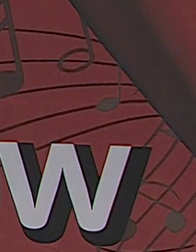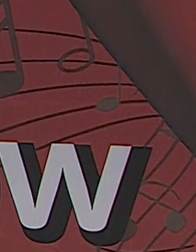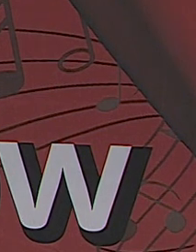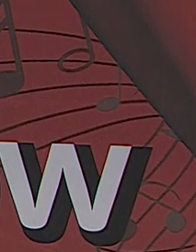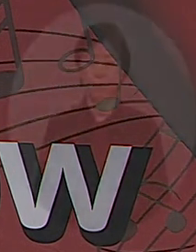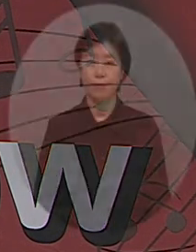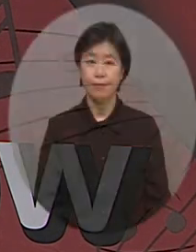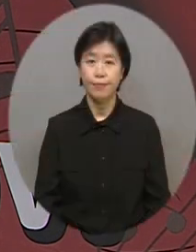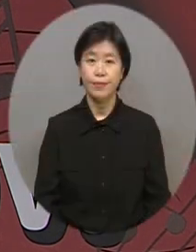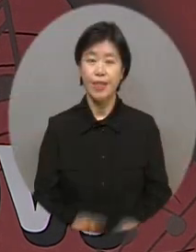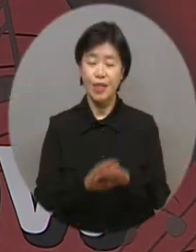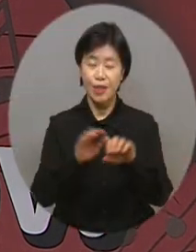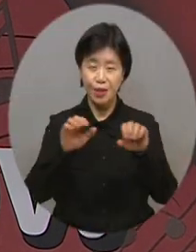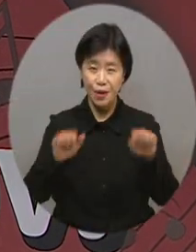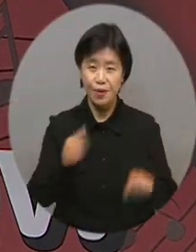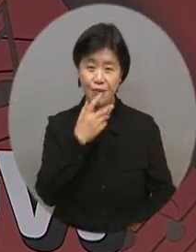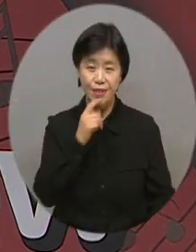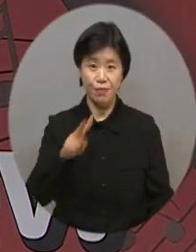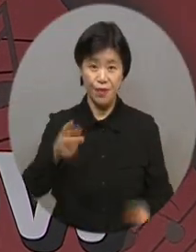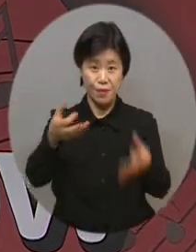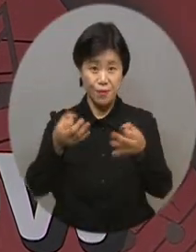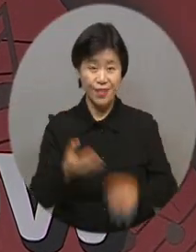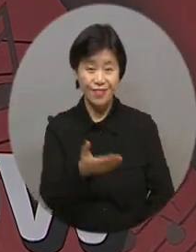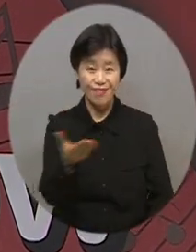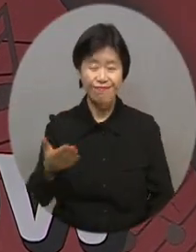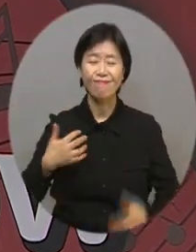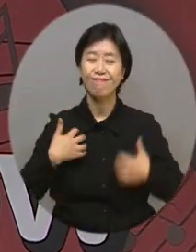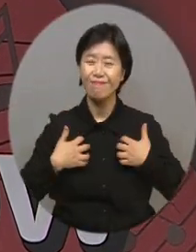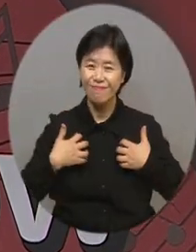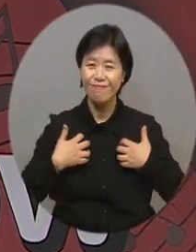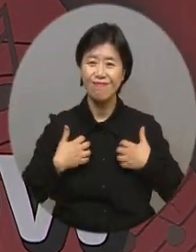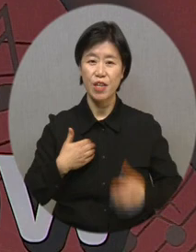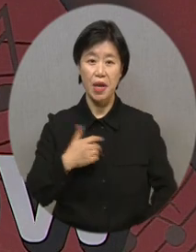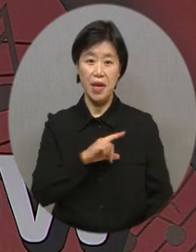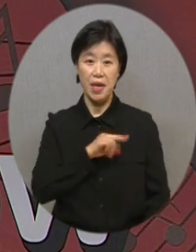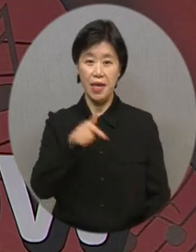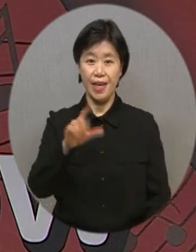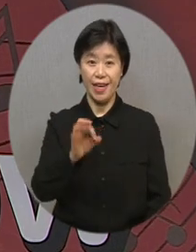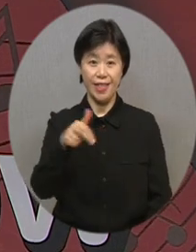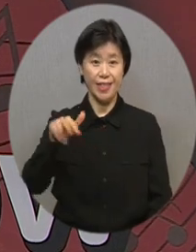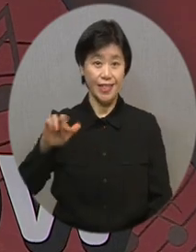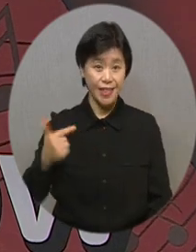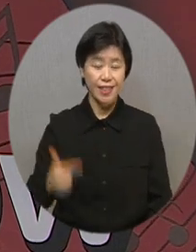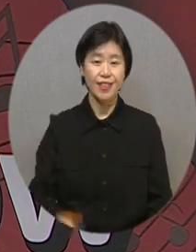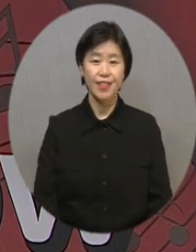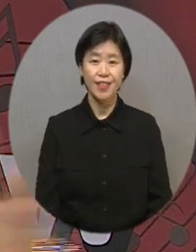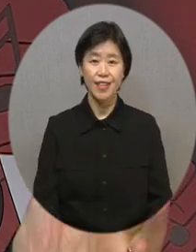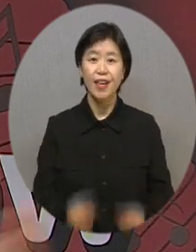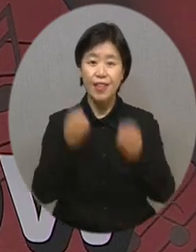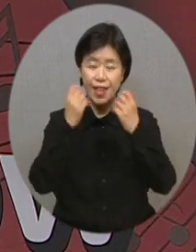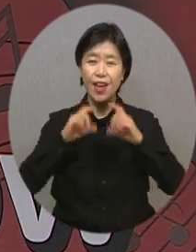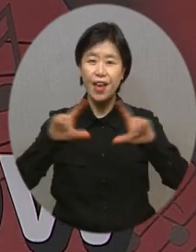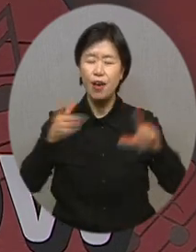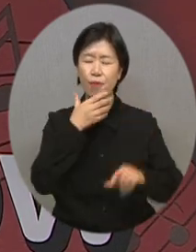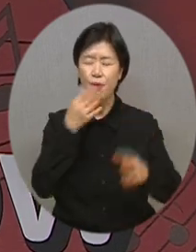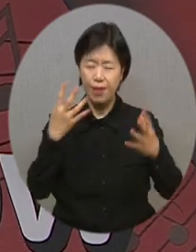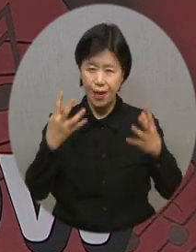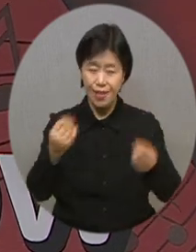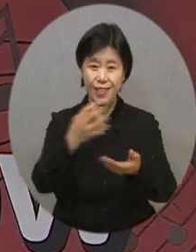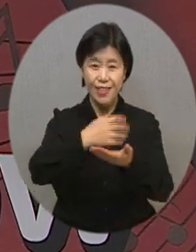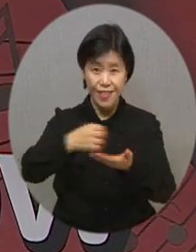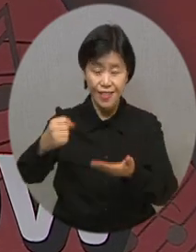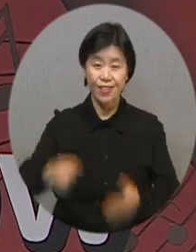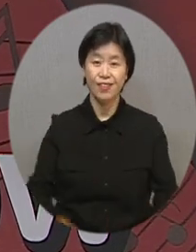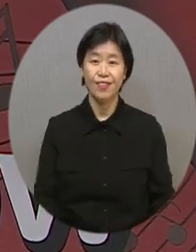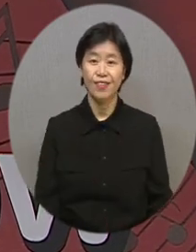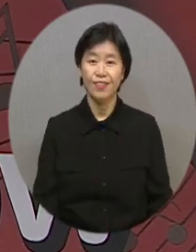안녕하세요. 복지TV 시청자 여러분 반갑습니다. 가수 광진입니다. 새해가 밝았습니다. 새해 복 많이 받으시고